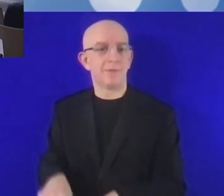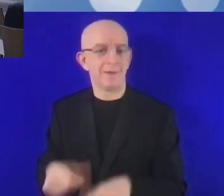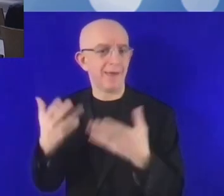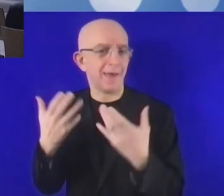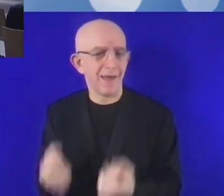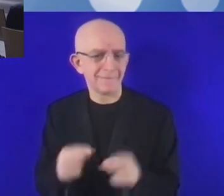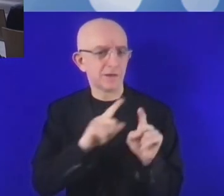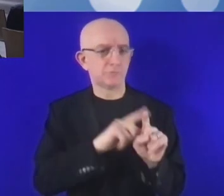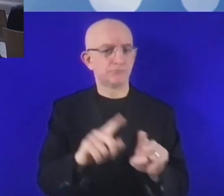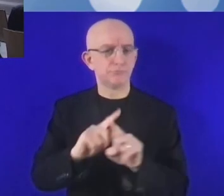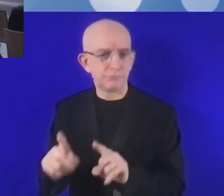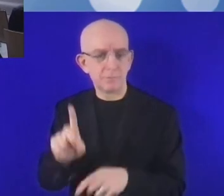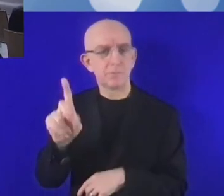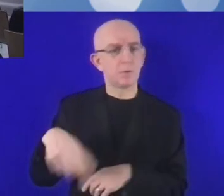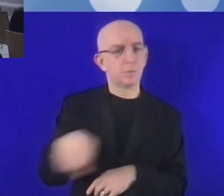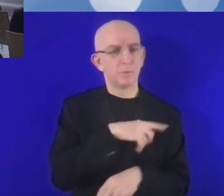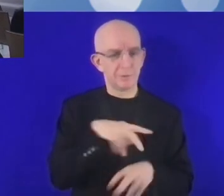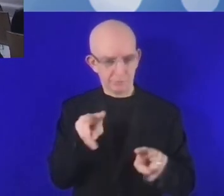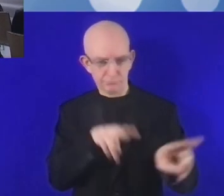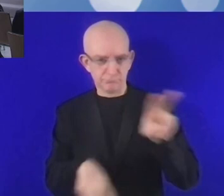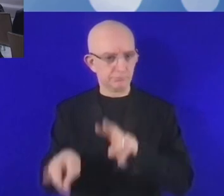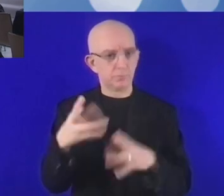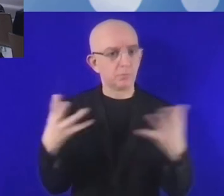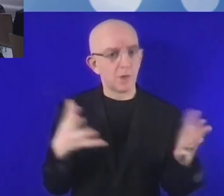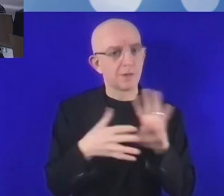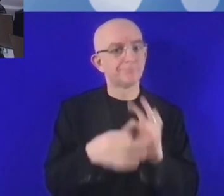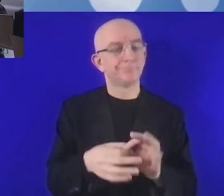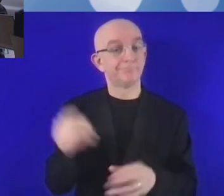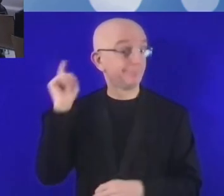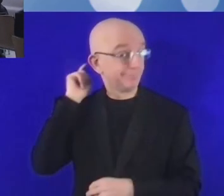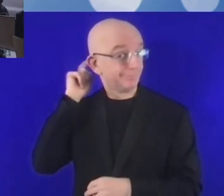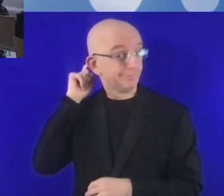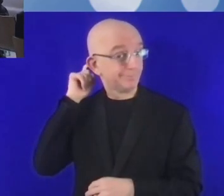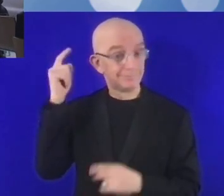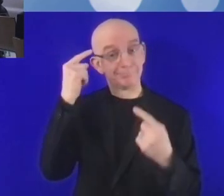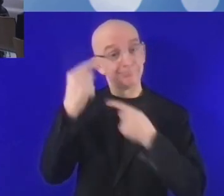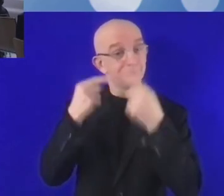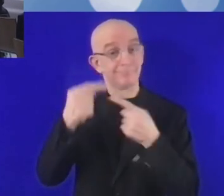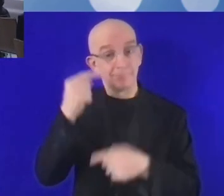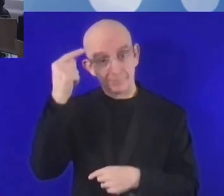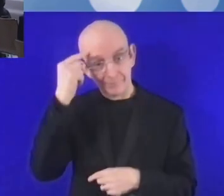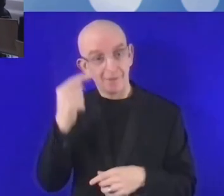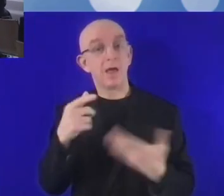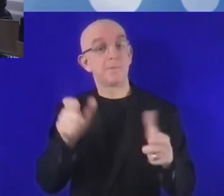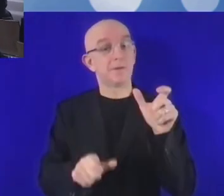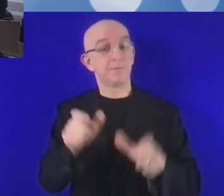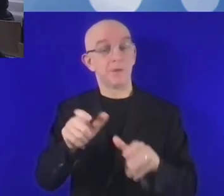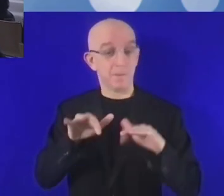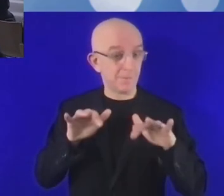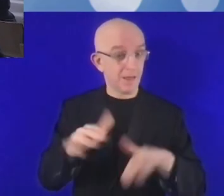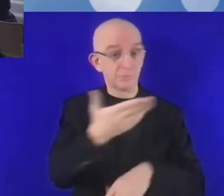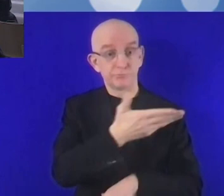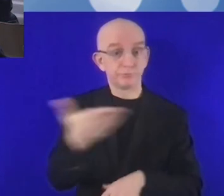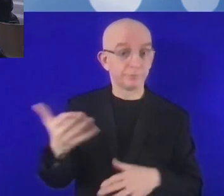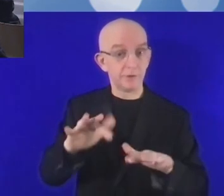的层面接触到低质量的音乐，对我们的敏感度产生影响，影响到全世